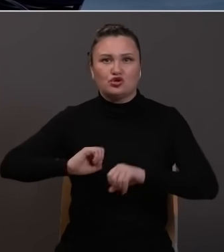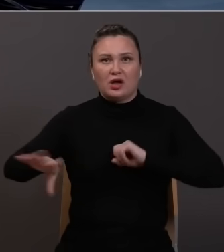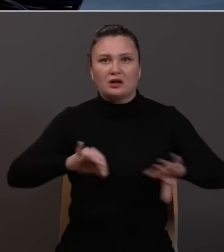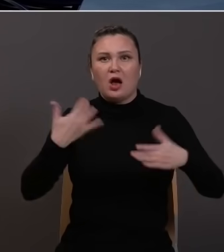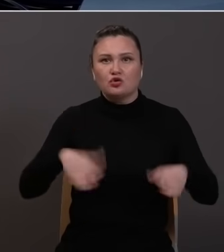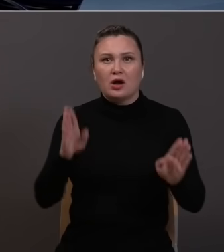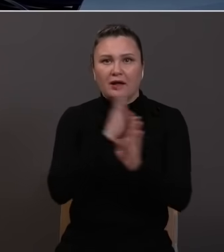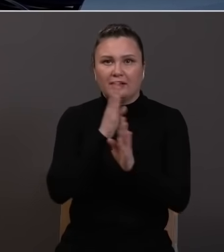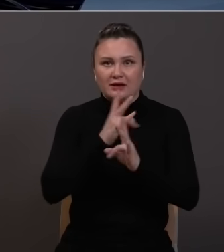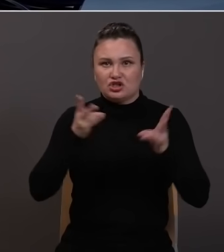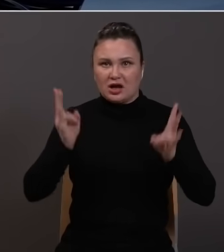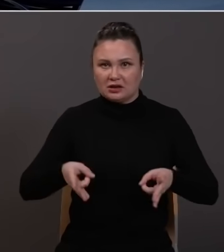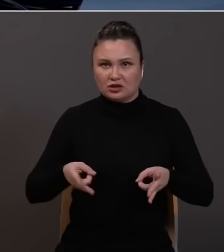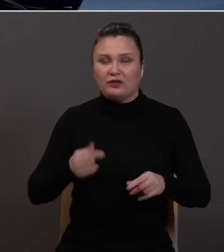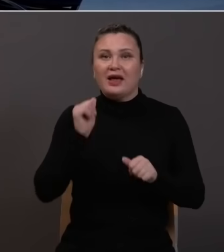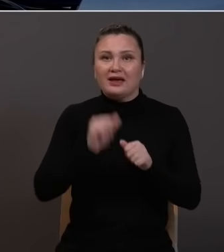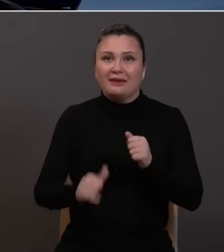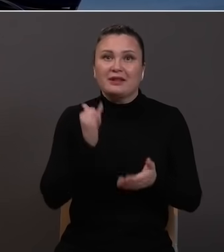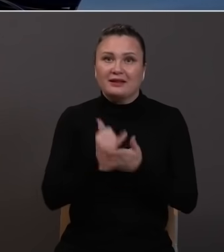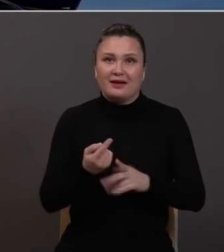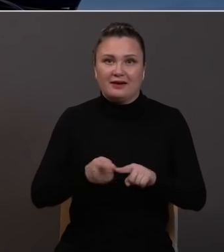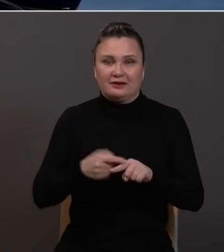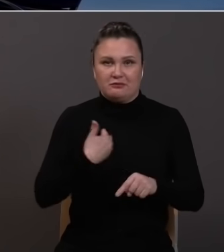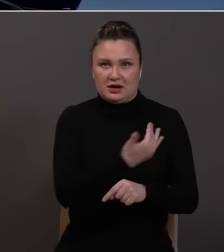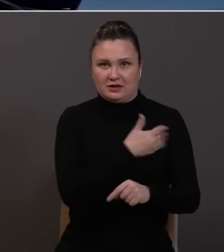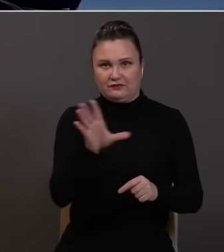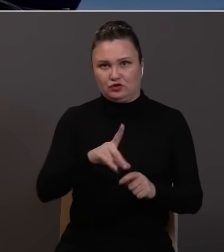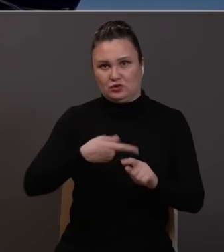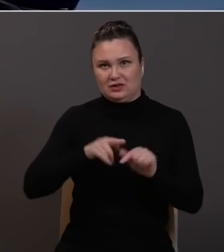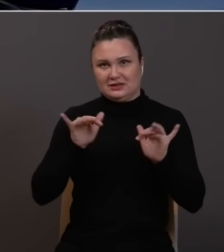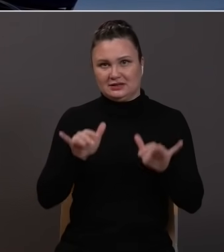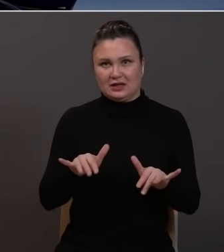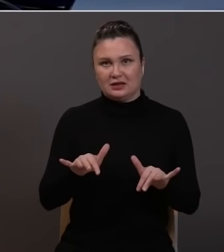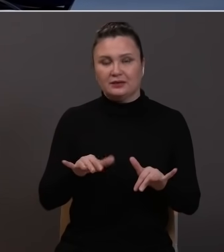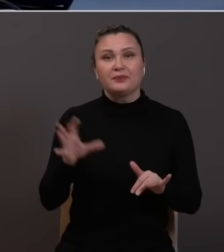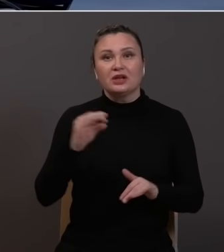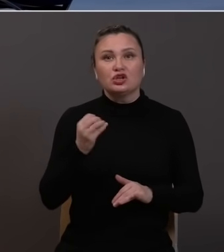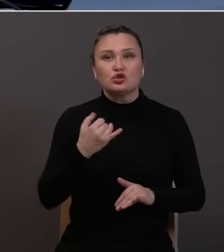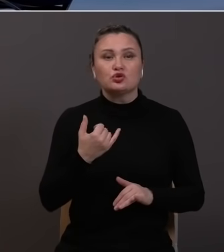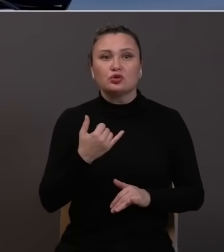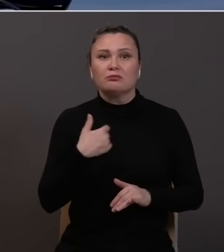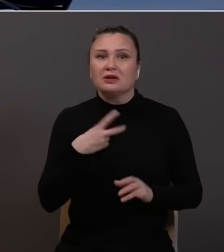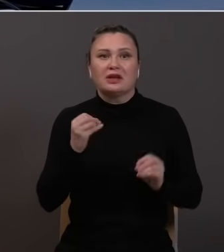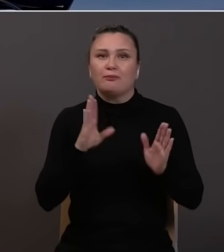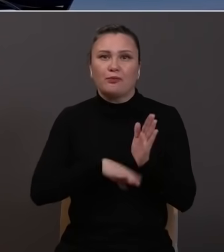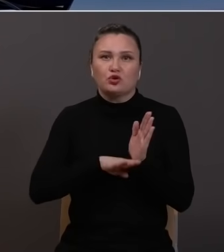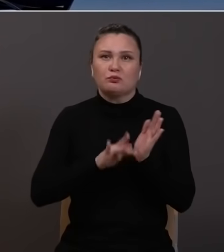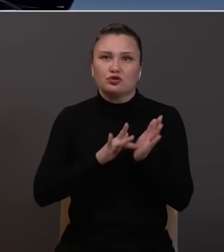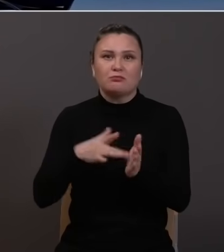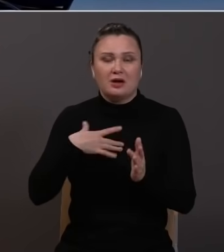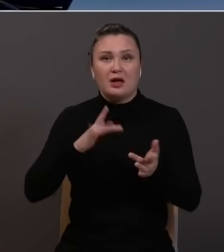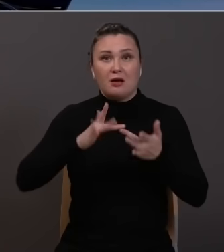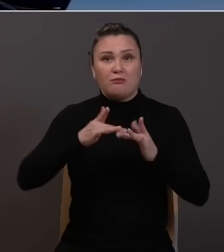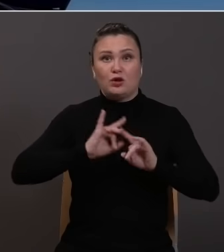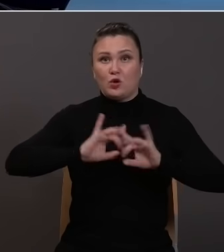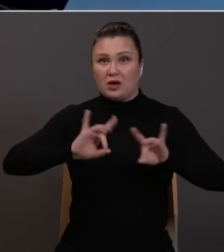а уже экологическую катастрофу. Вот именно для этого мы и хотим это все сделать. Помимо всего прочего, так как мы еще не только путешественники, но и блогеры,